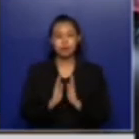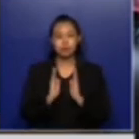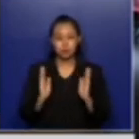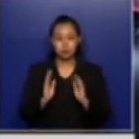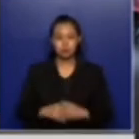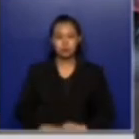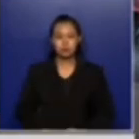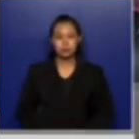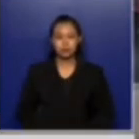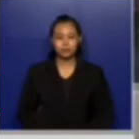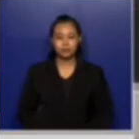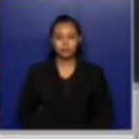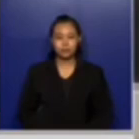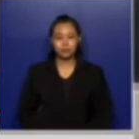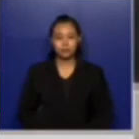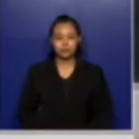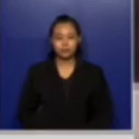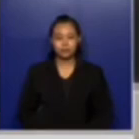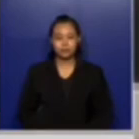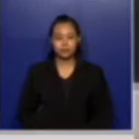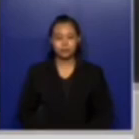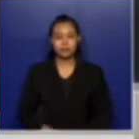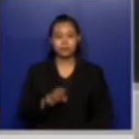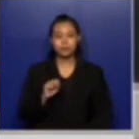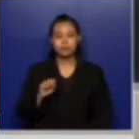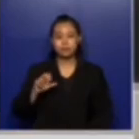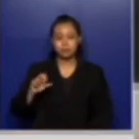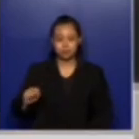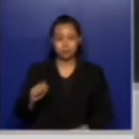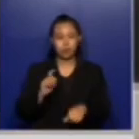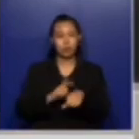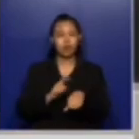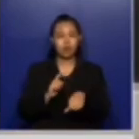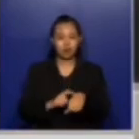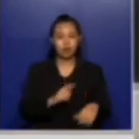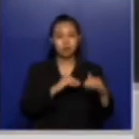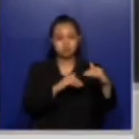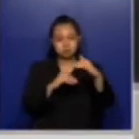ขอบคุณครับท่านส.ส.โปรดรักษาเวลาของตัวเองด้วยนะครับ